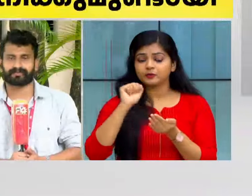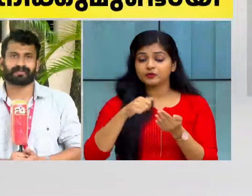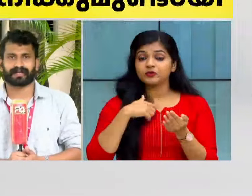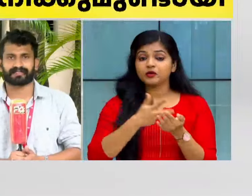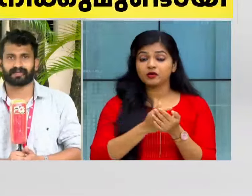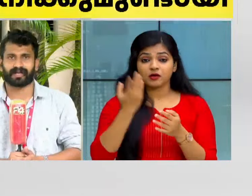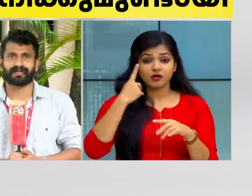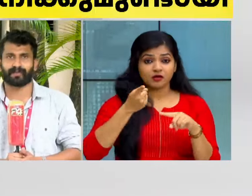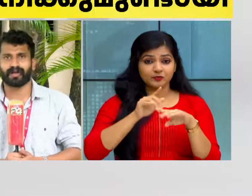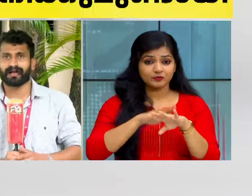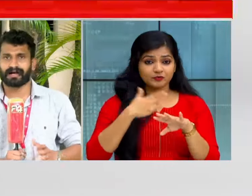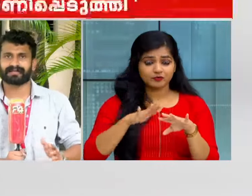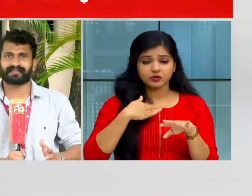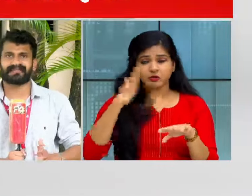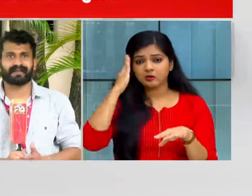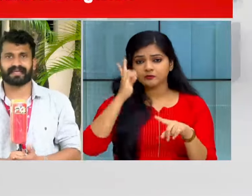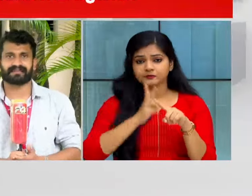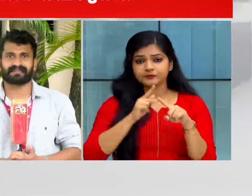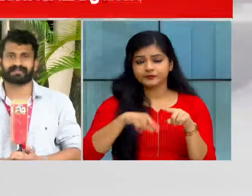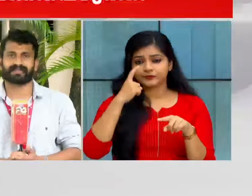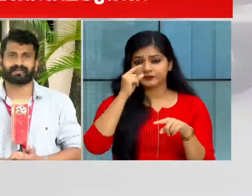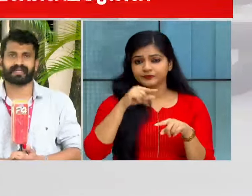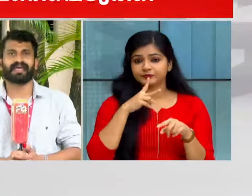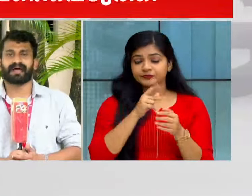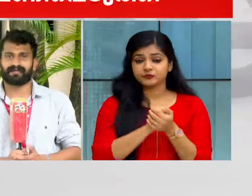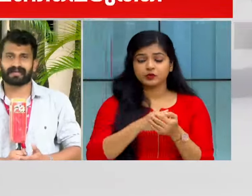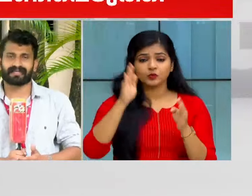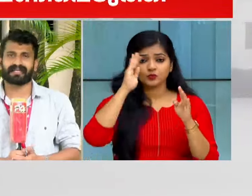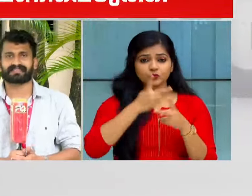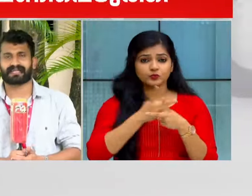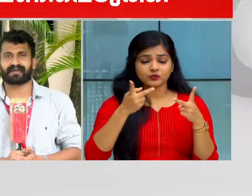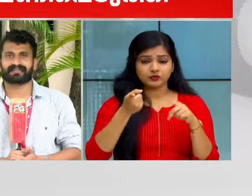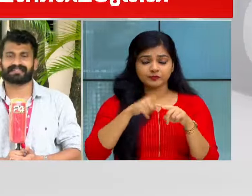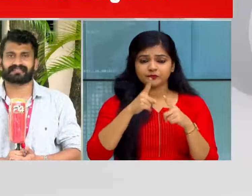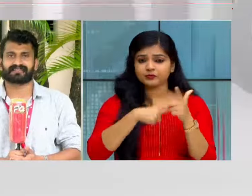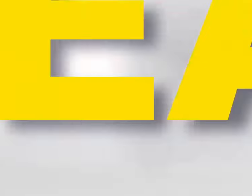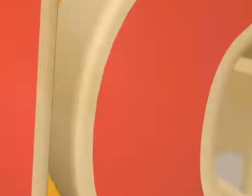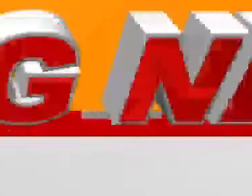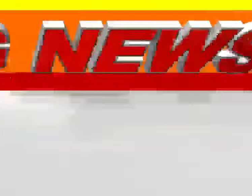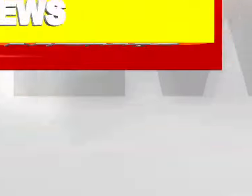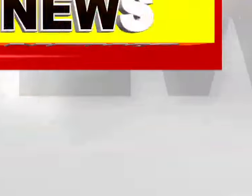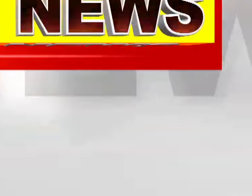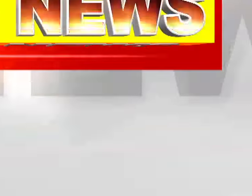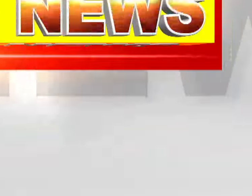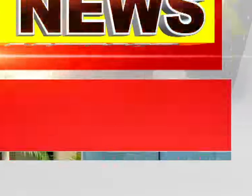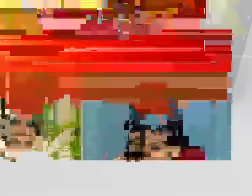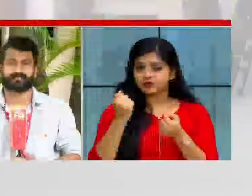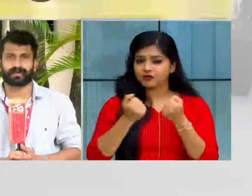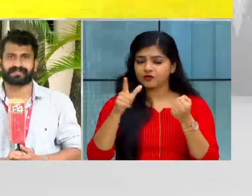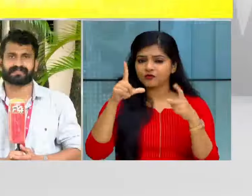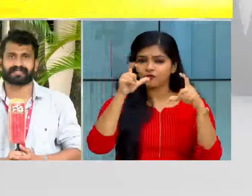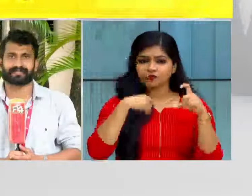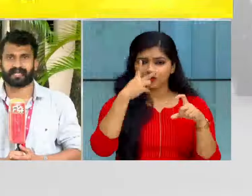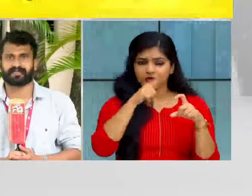സംഭവം മറക്കാത്തതുകൊണ്ടാണ് ഇപ്പോൾ ഇത്തരത്തിൽ വാർത്തയായതിനുശേഷം യദുവിന്റെ വാർത്തയിലെ ചിത്രങ്ങളൊക്കെ തിരിച്ചറിഞ്ഞതിനുശേഷമാണ് ഇത് ആൾ ഇദ്ദേഹം തന്നെയാണ് എന്ന്